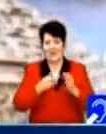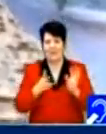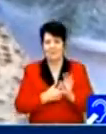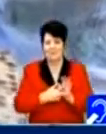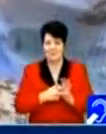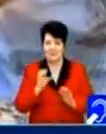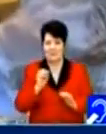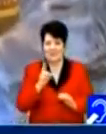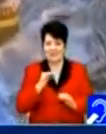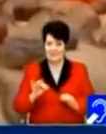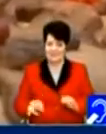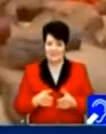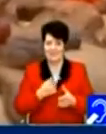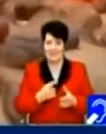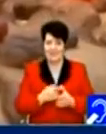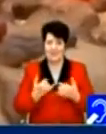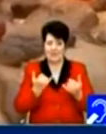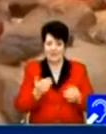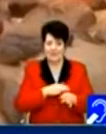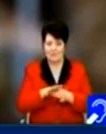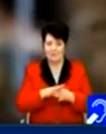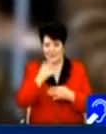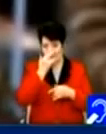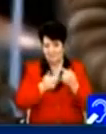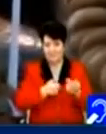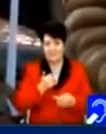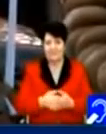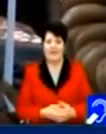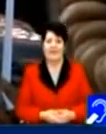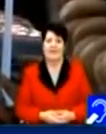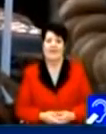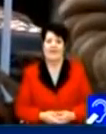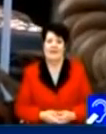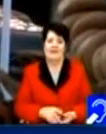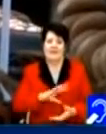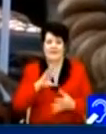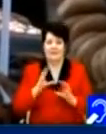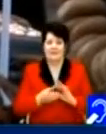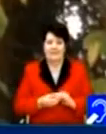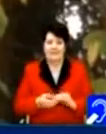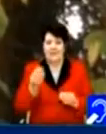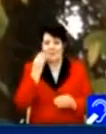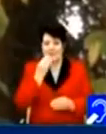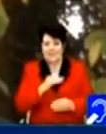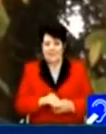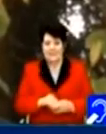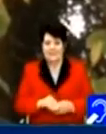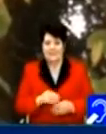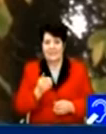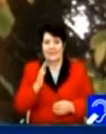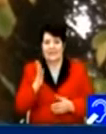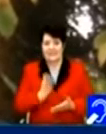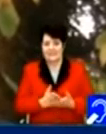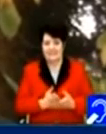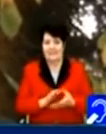18-a ediție și are menirea de a promova obiceiurile și tradițiile. Putem obține o îmbunătățire, putem merge